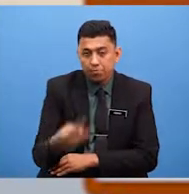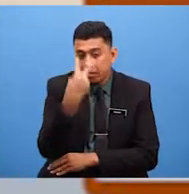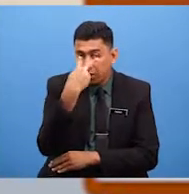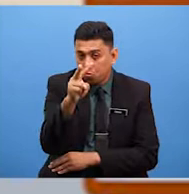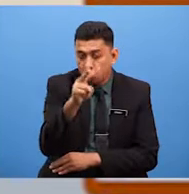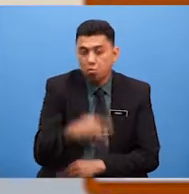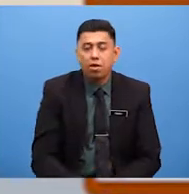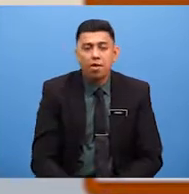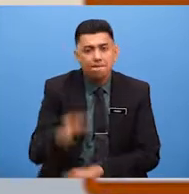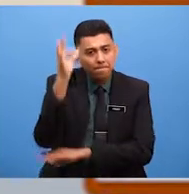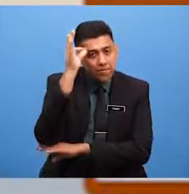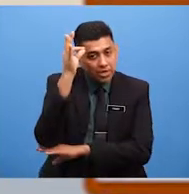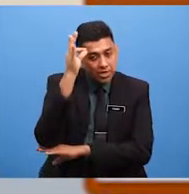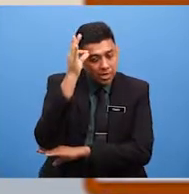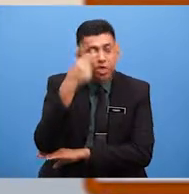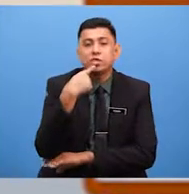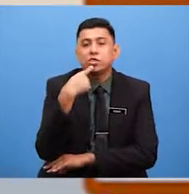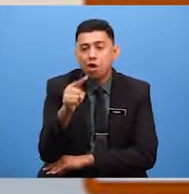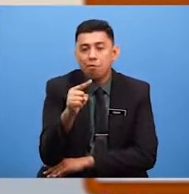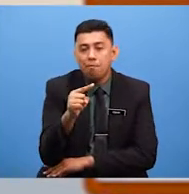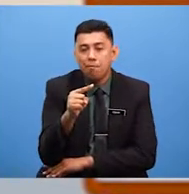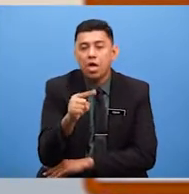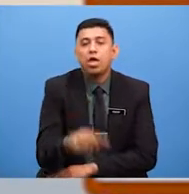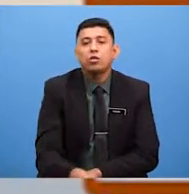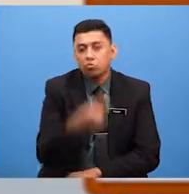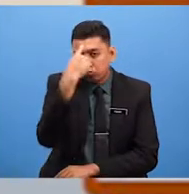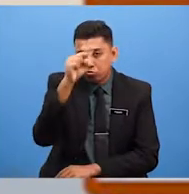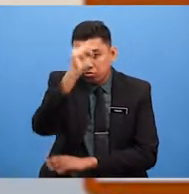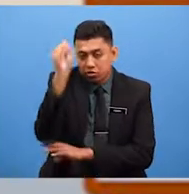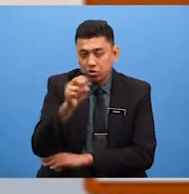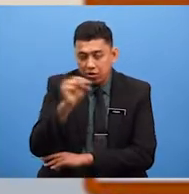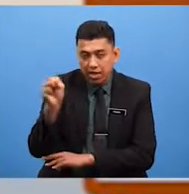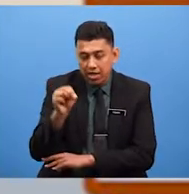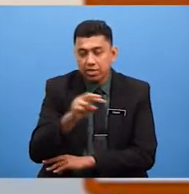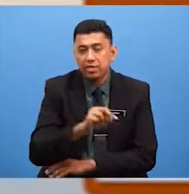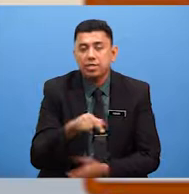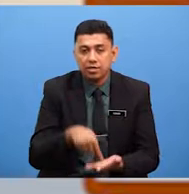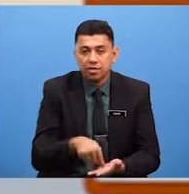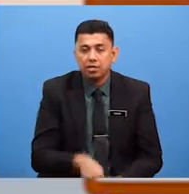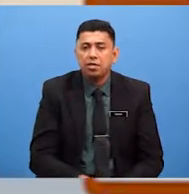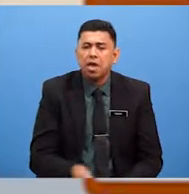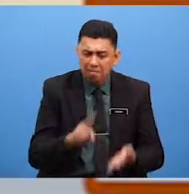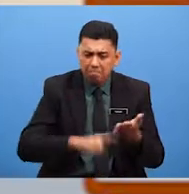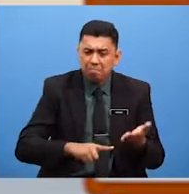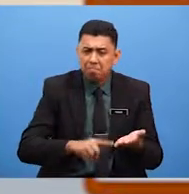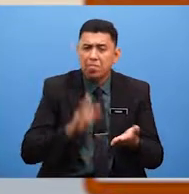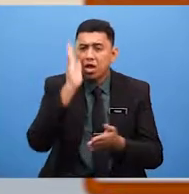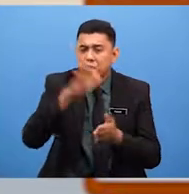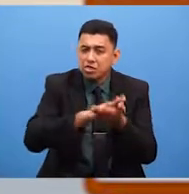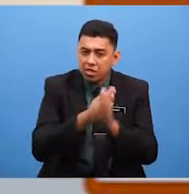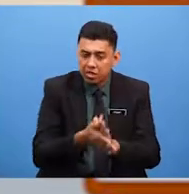rumah fikirkan jawapan untuk soalan ini. Apakah yang akan terjadi